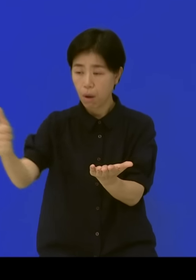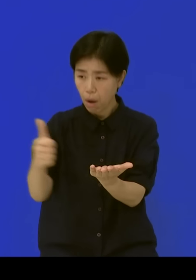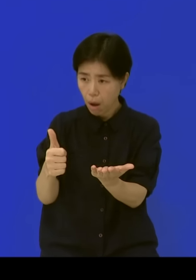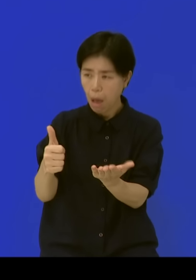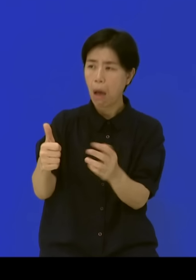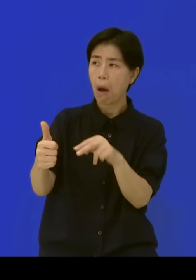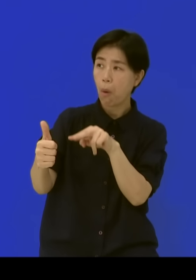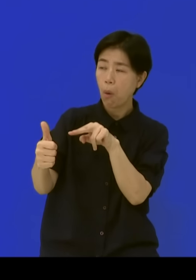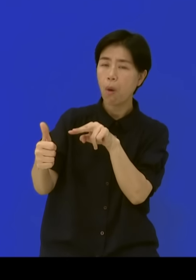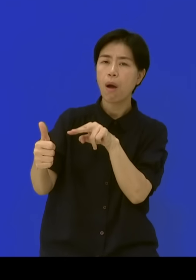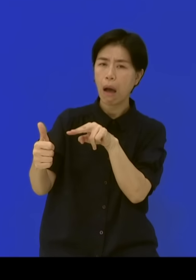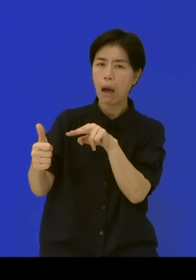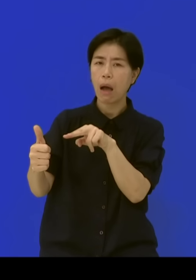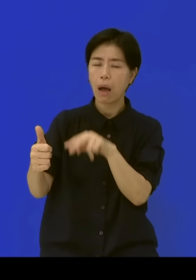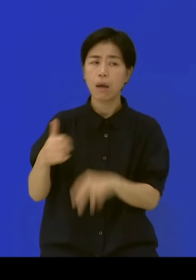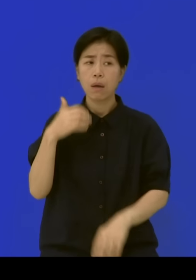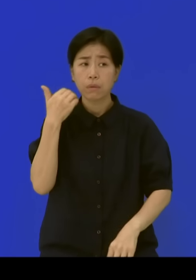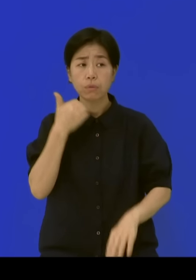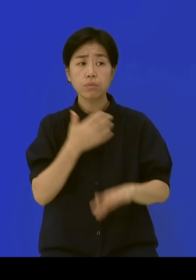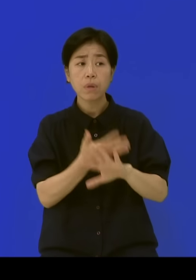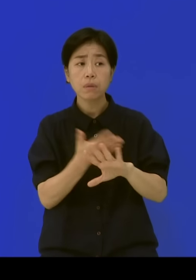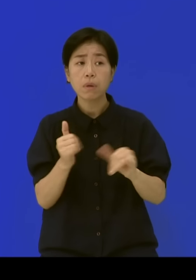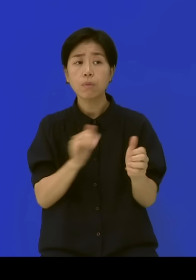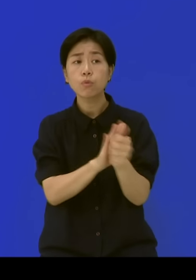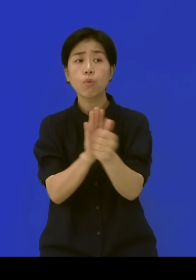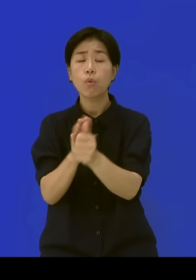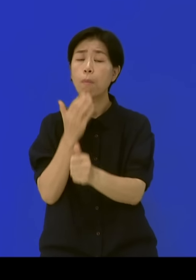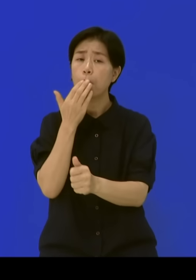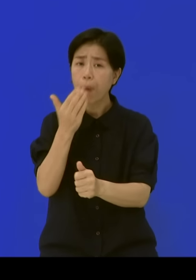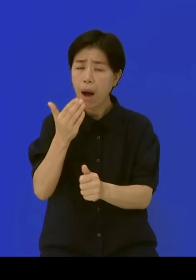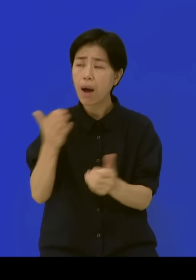있겠다. 도울 수 있는 네. 그런 직업일